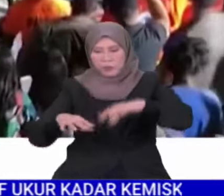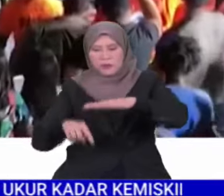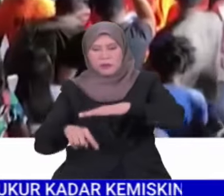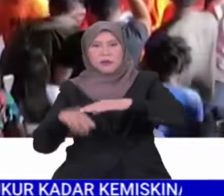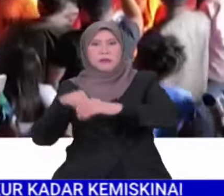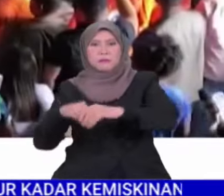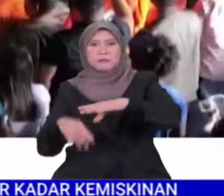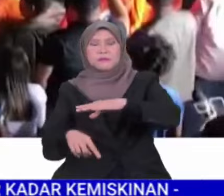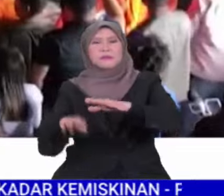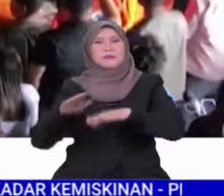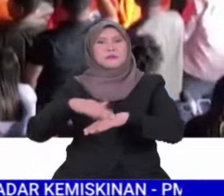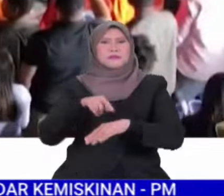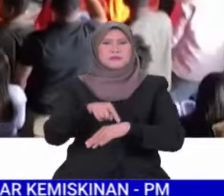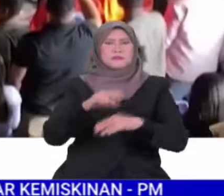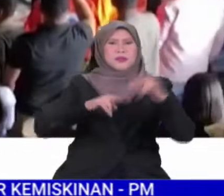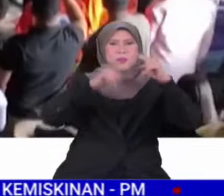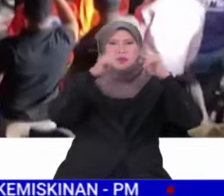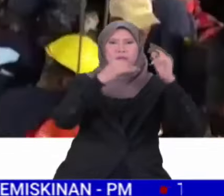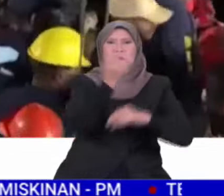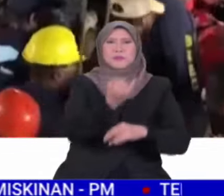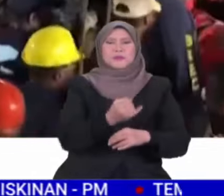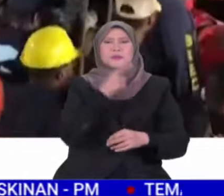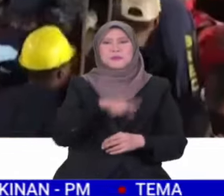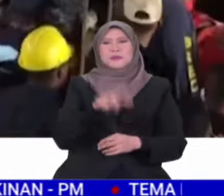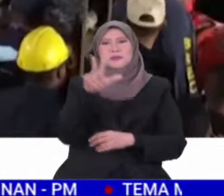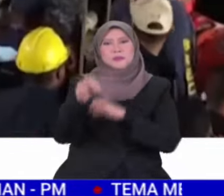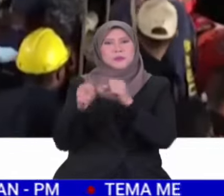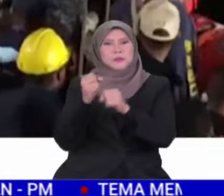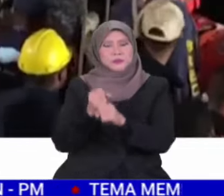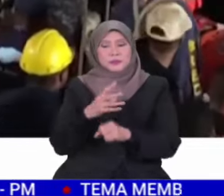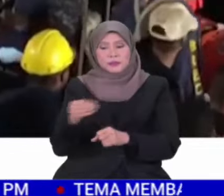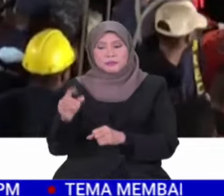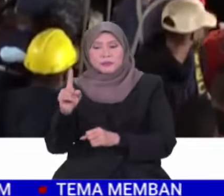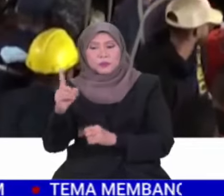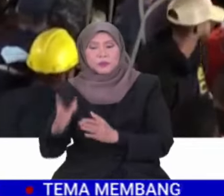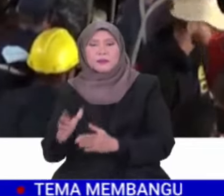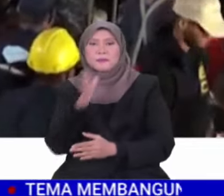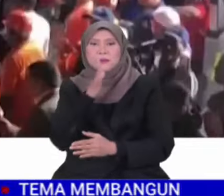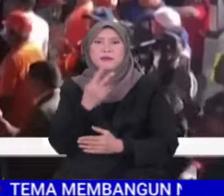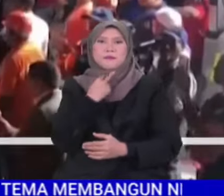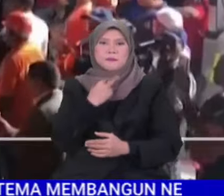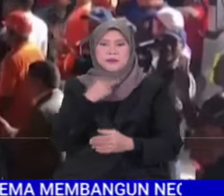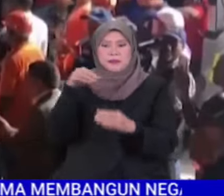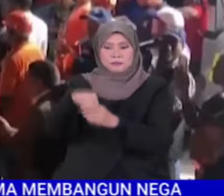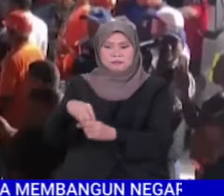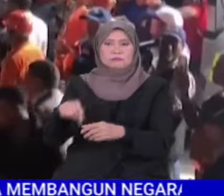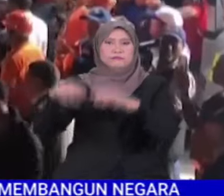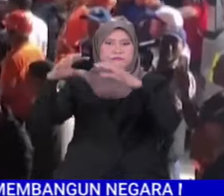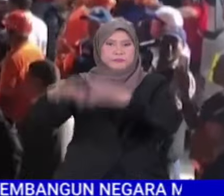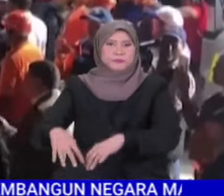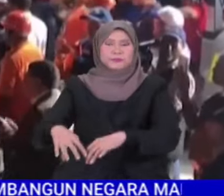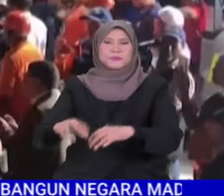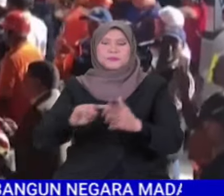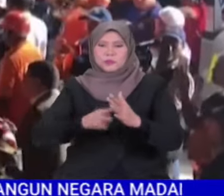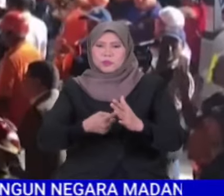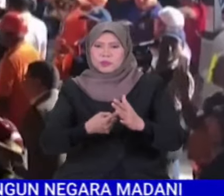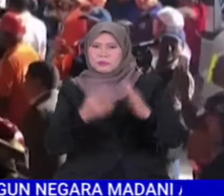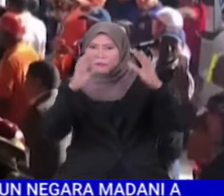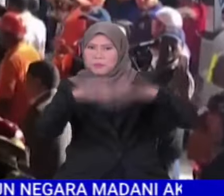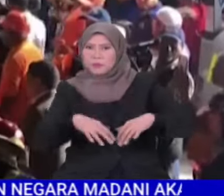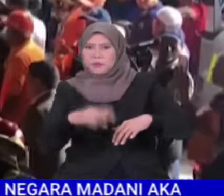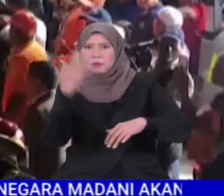yang berusia lebih 30 tahun itu. Antara yang terperangkap ialah seorang ibu hamil. Punca kejadian masih dalam